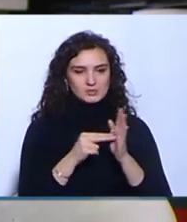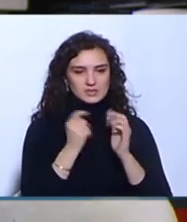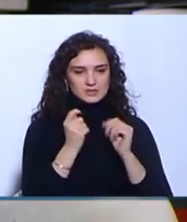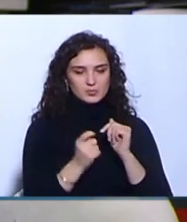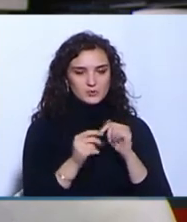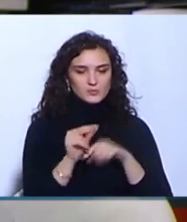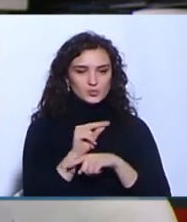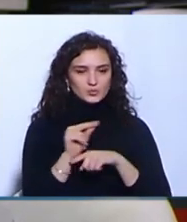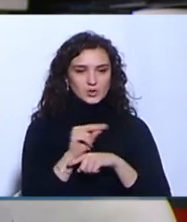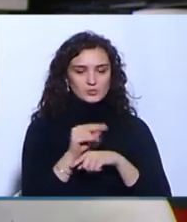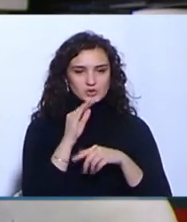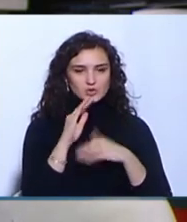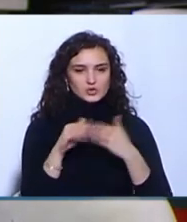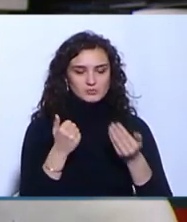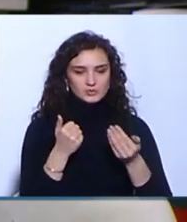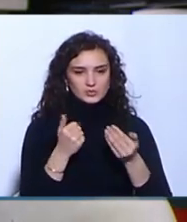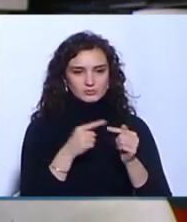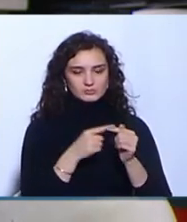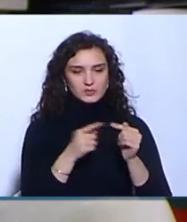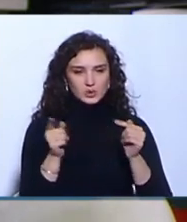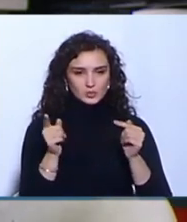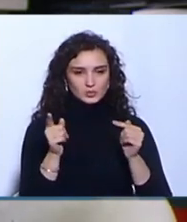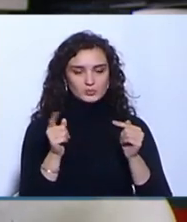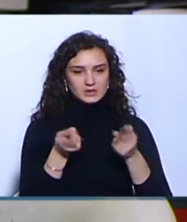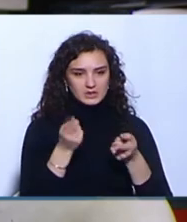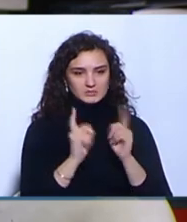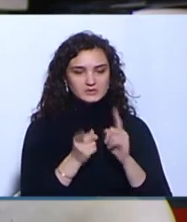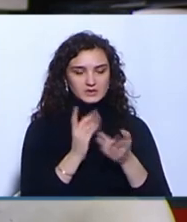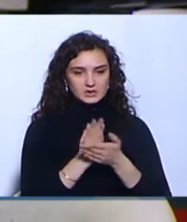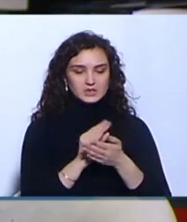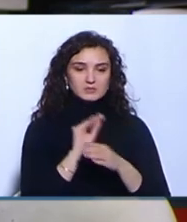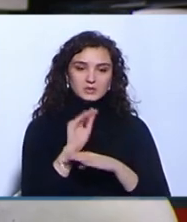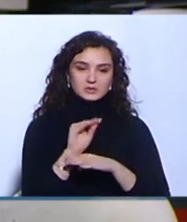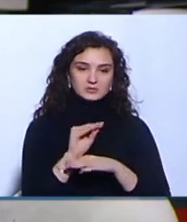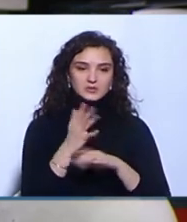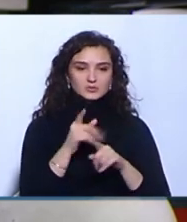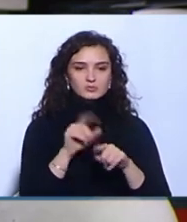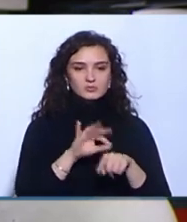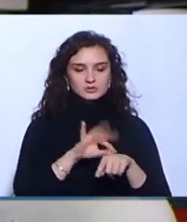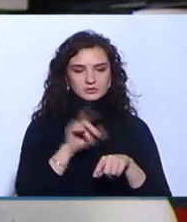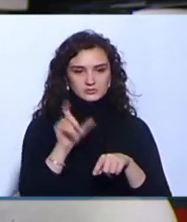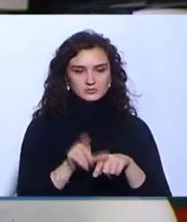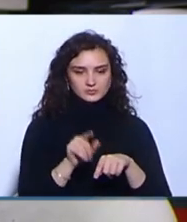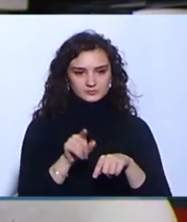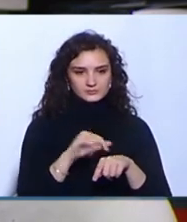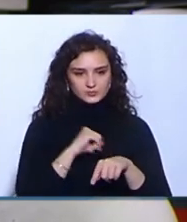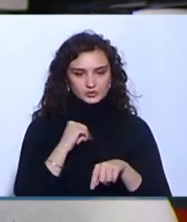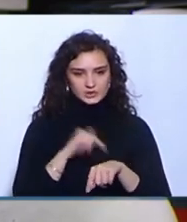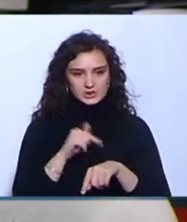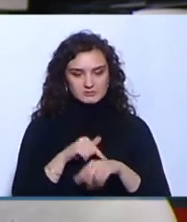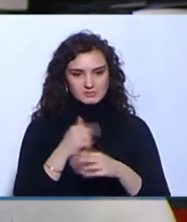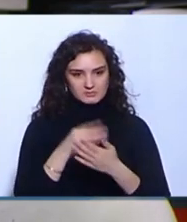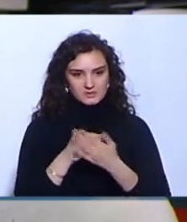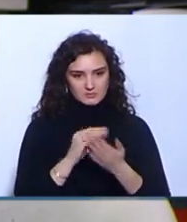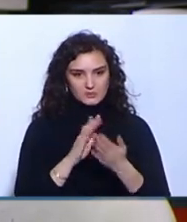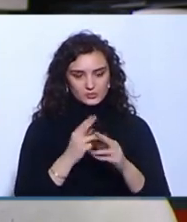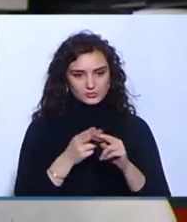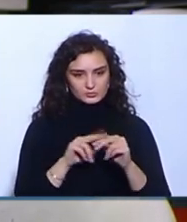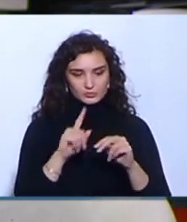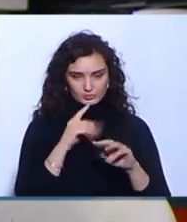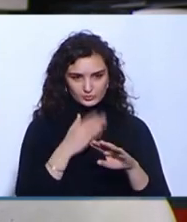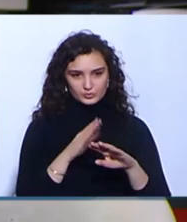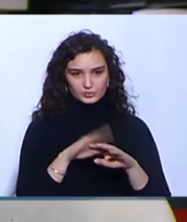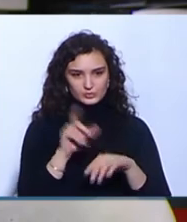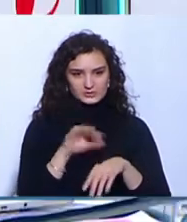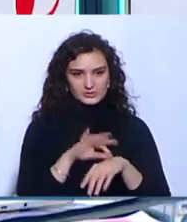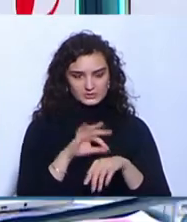შეფასებული მკურნალობის შემდგომ გარკვეული პერიოდულობით, ნამდვილად არის მატება თუ ეს პაციენტის სუბიექტური შეგრძნებებია მხოლოდ. იმიტომ რომ საკმაოდ რთული სამყაროა.